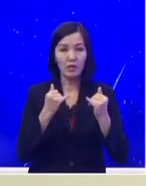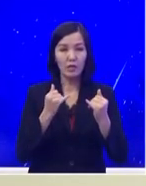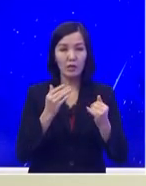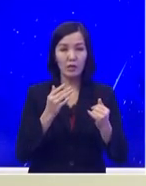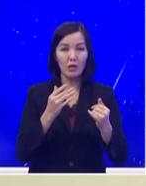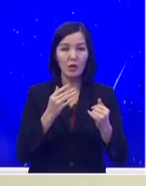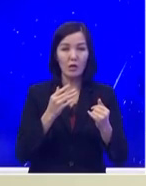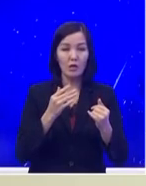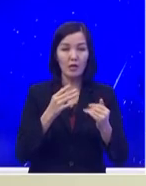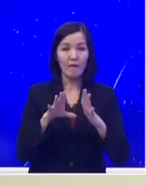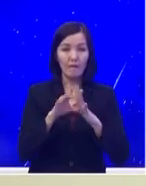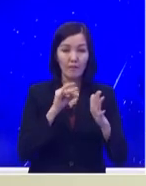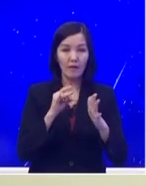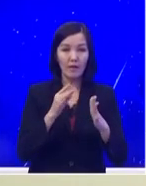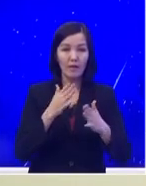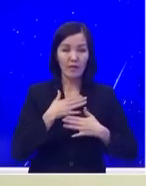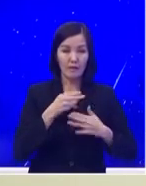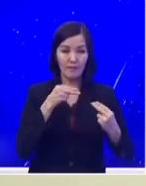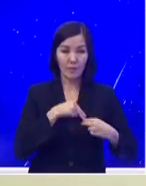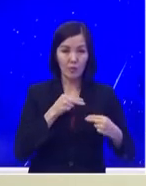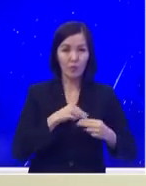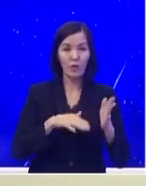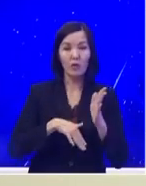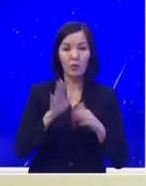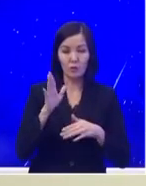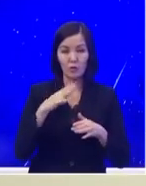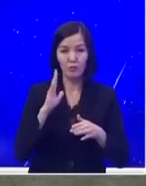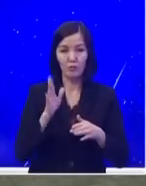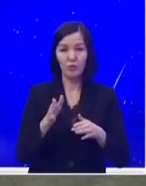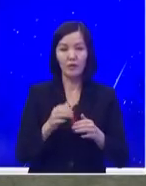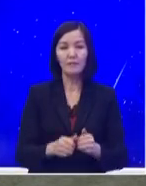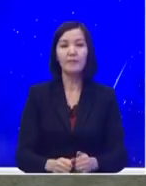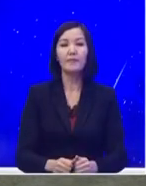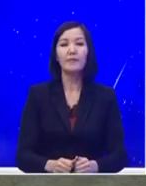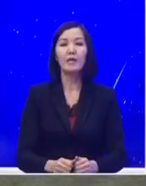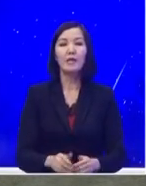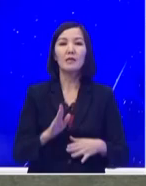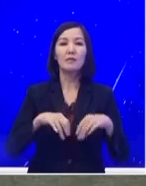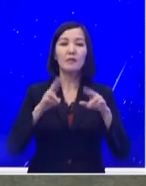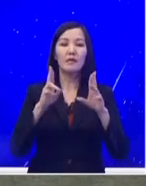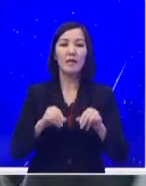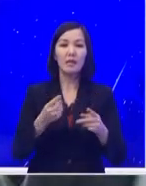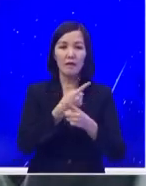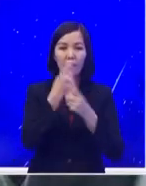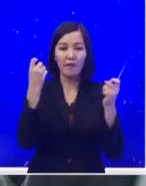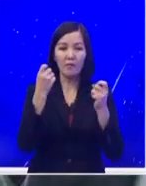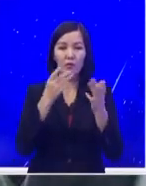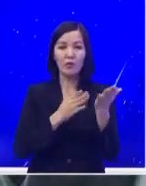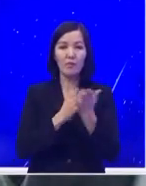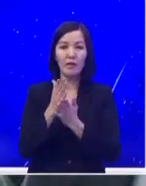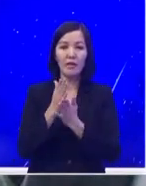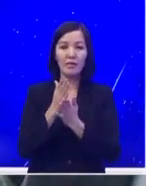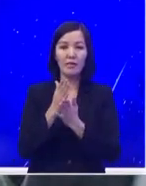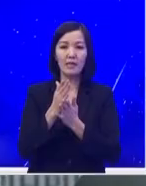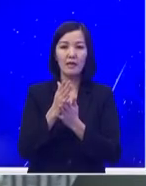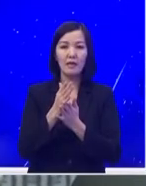действительно дает нам большую мотивацию для дальнейших наших свершений. Также для специалистов, связанных с информационной политикой, глава